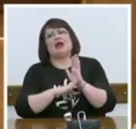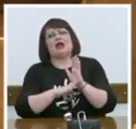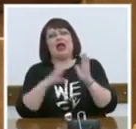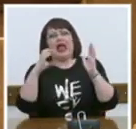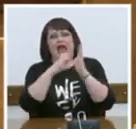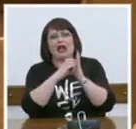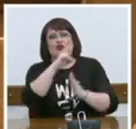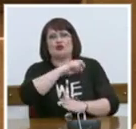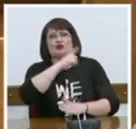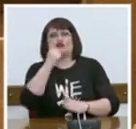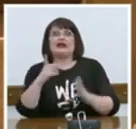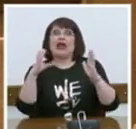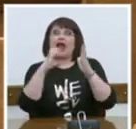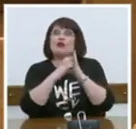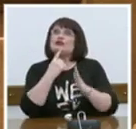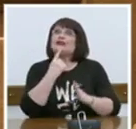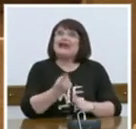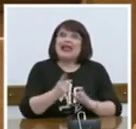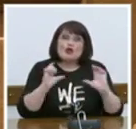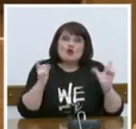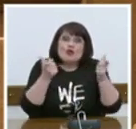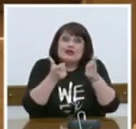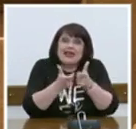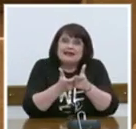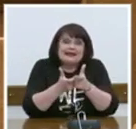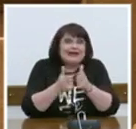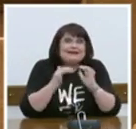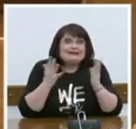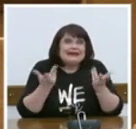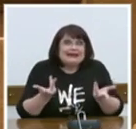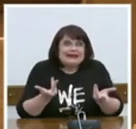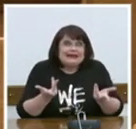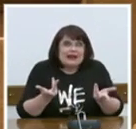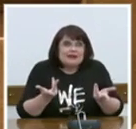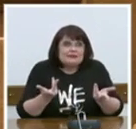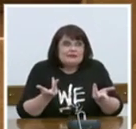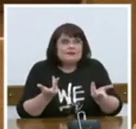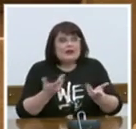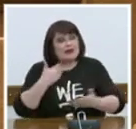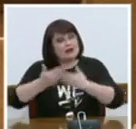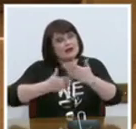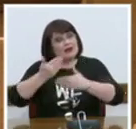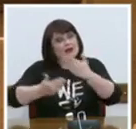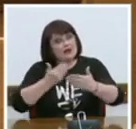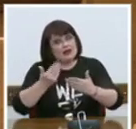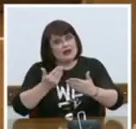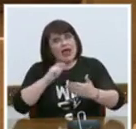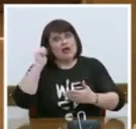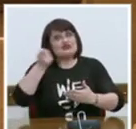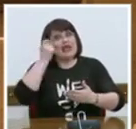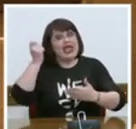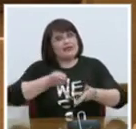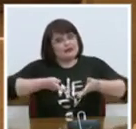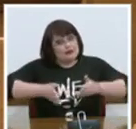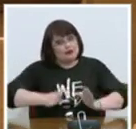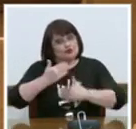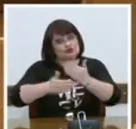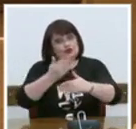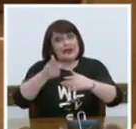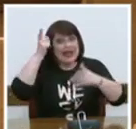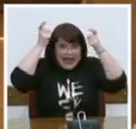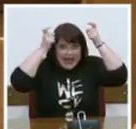21 προβλέπει η οικογένεια ως θεμέλιο της συντήρησης και προαγωγής του έθνους, καθώς και ο γάμος,